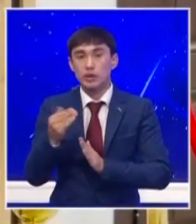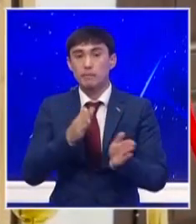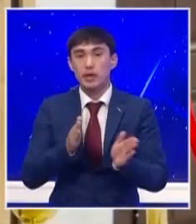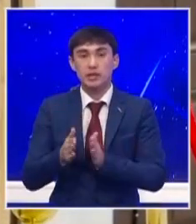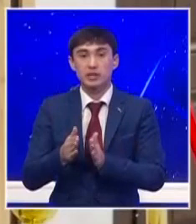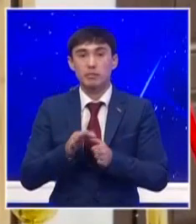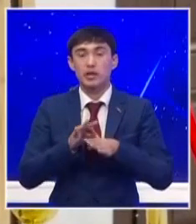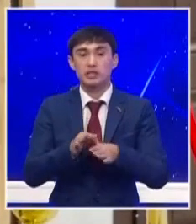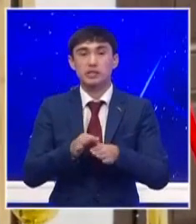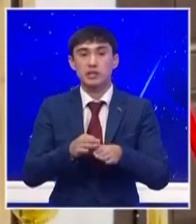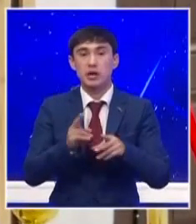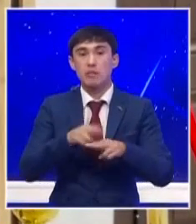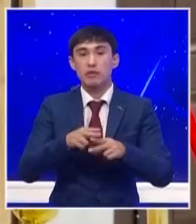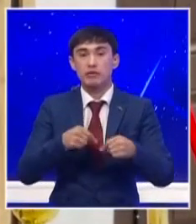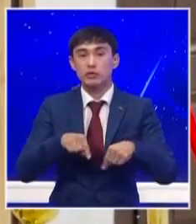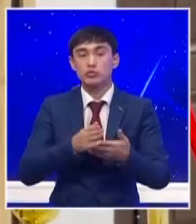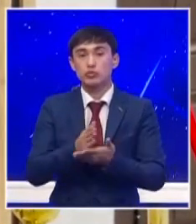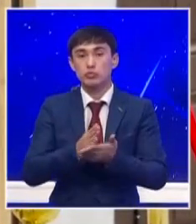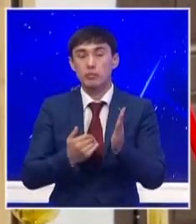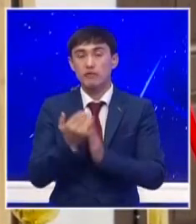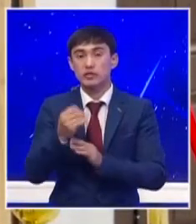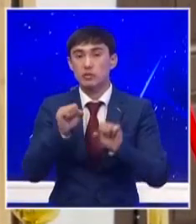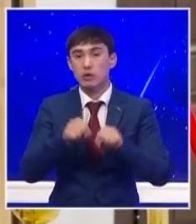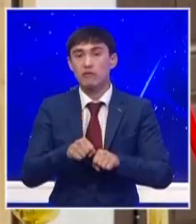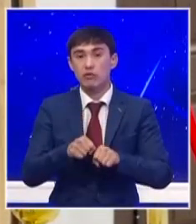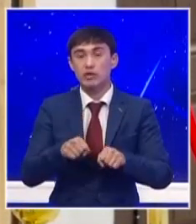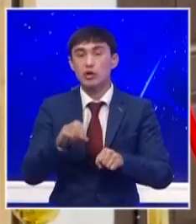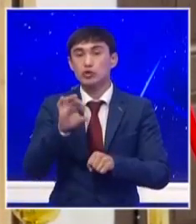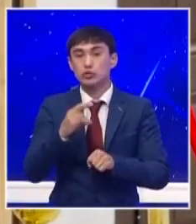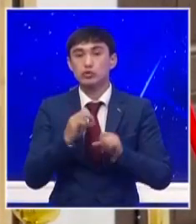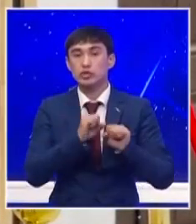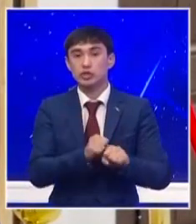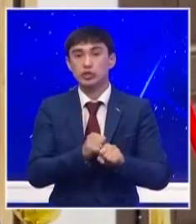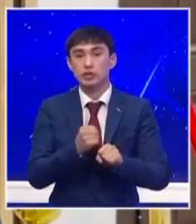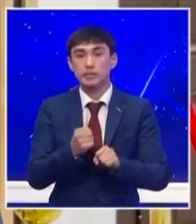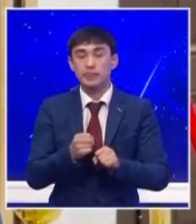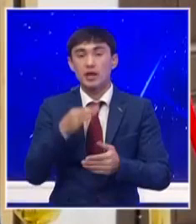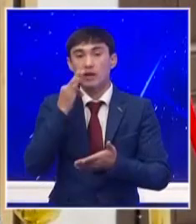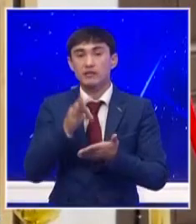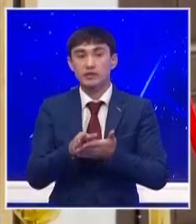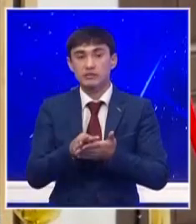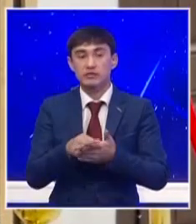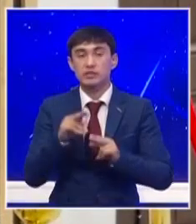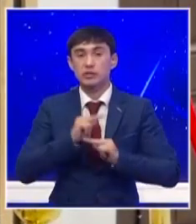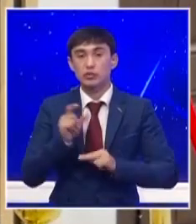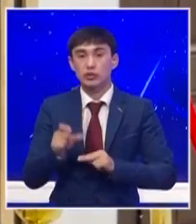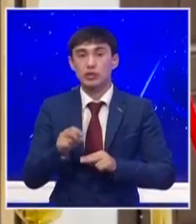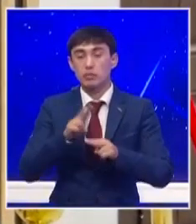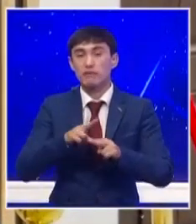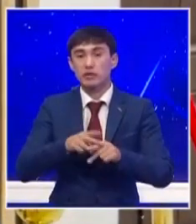порядка прохождения правоохранительной службы повышения правовой и социальной защищённости и ответственности сотрудников